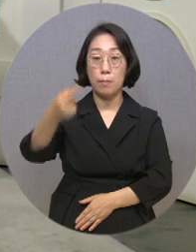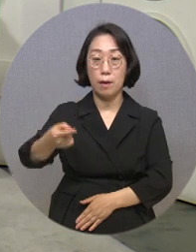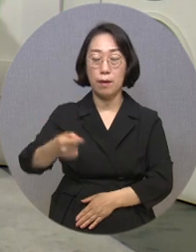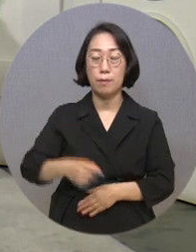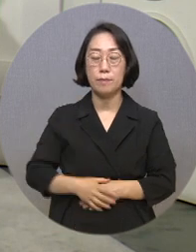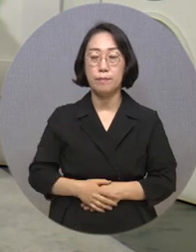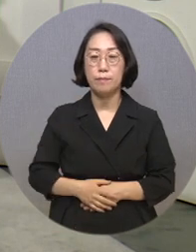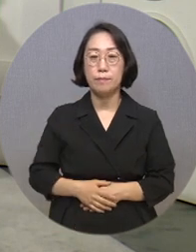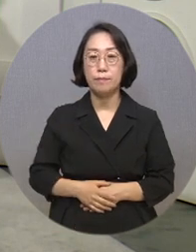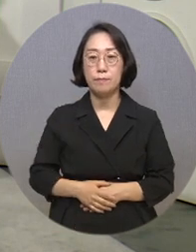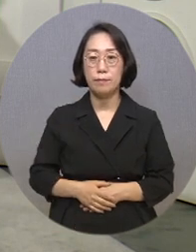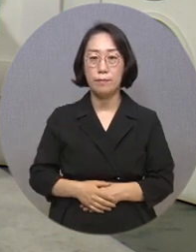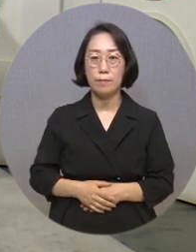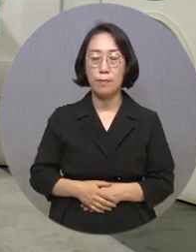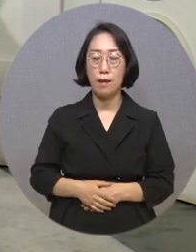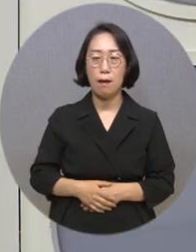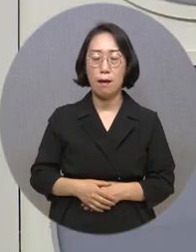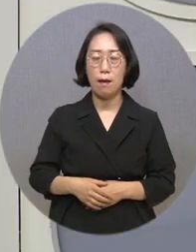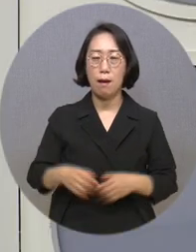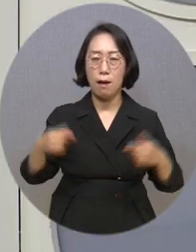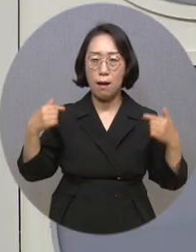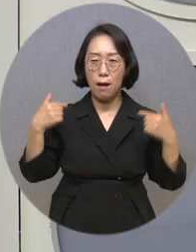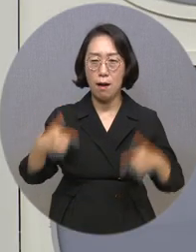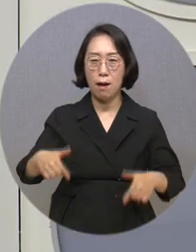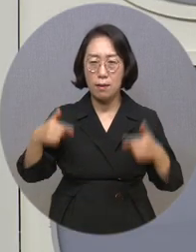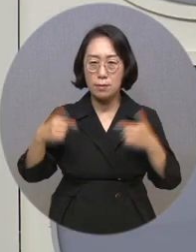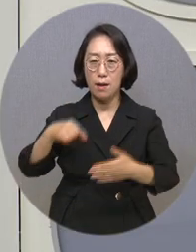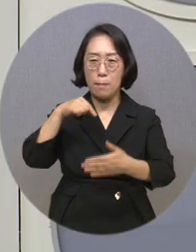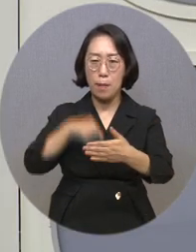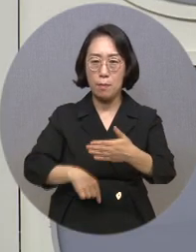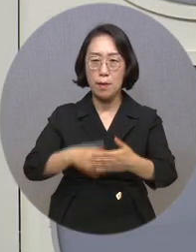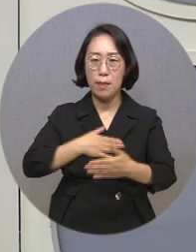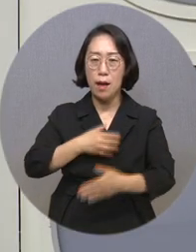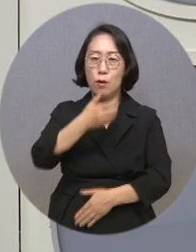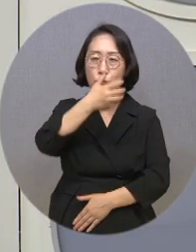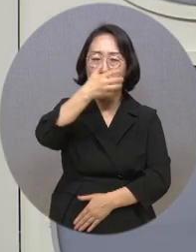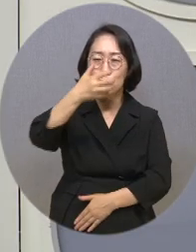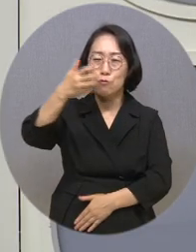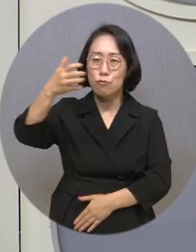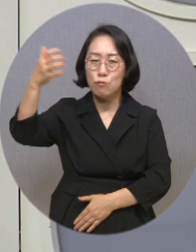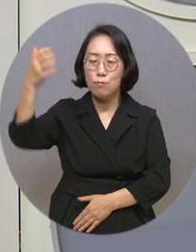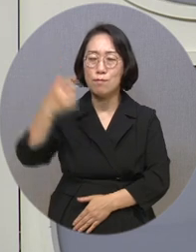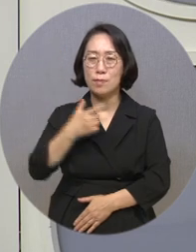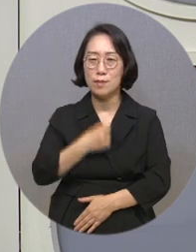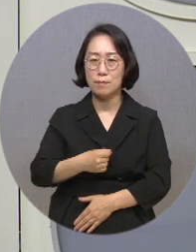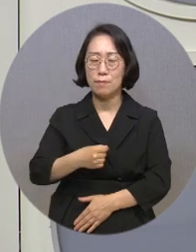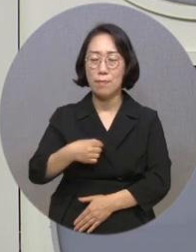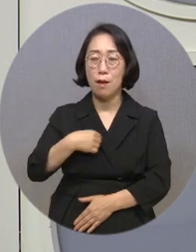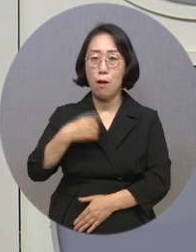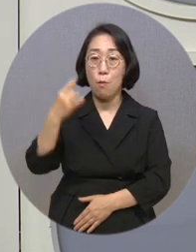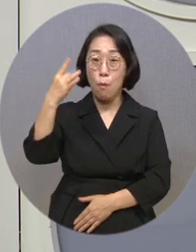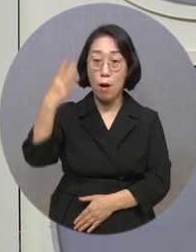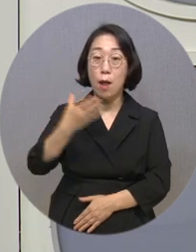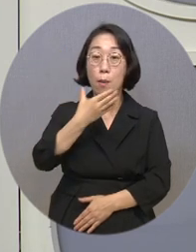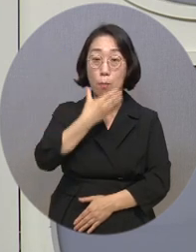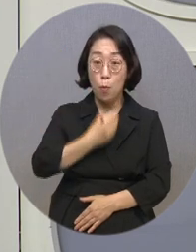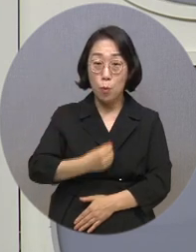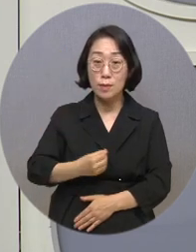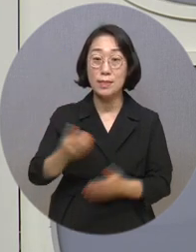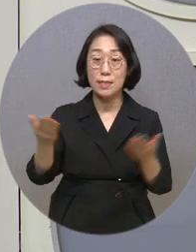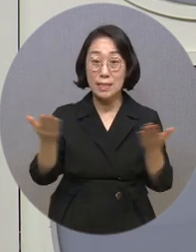이게 항상 그 가슴 속에는 내 꿈을 좀 이뤄야 되겠다는 거. 저는 이제 처녀 때 꿈이 복지사업을